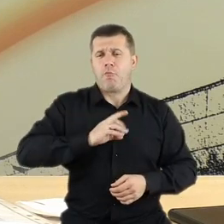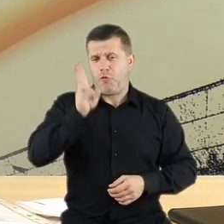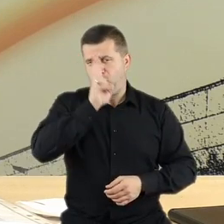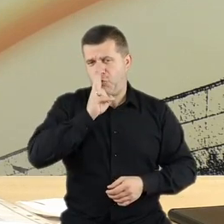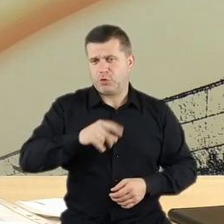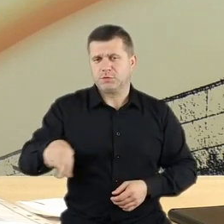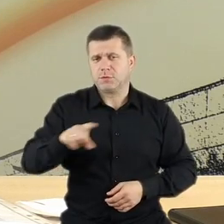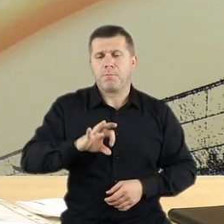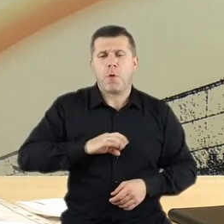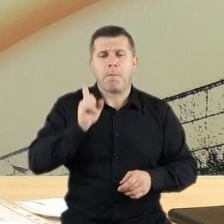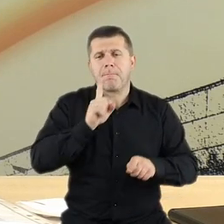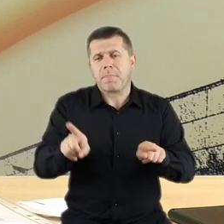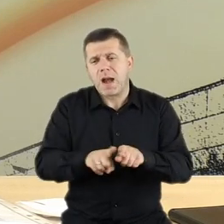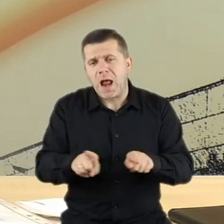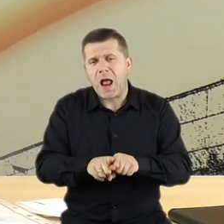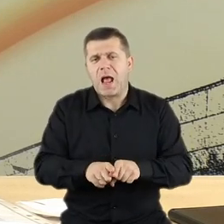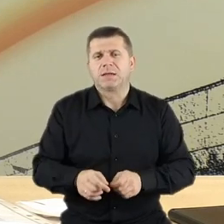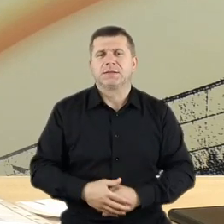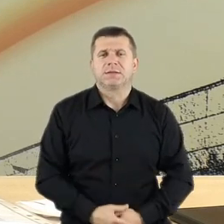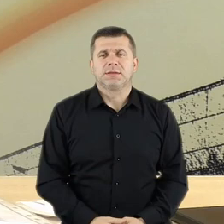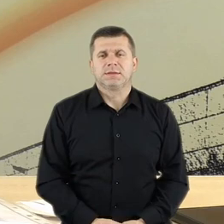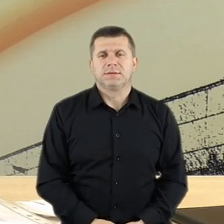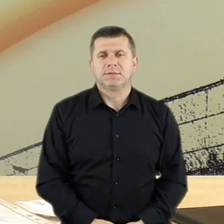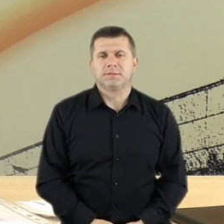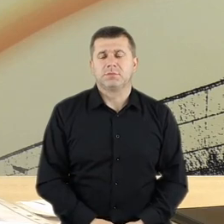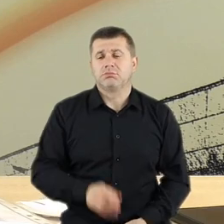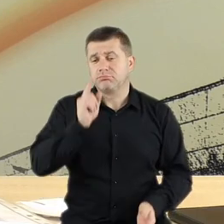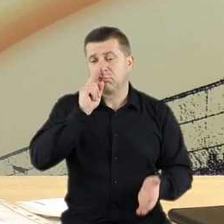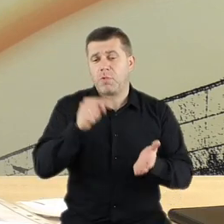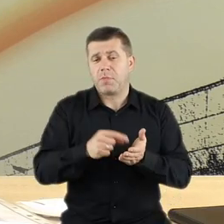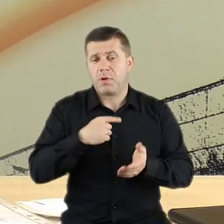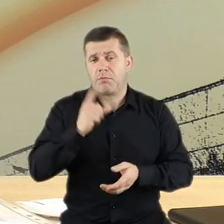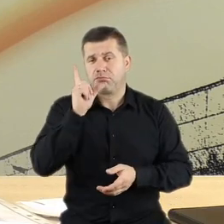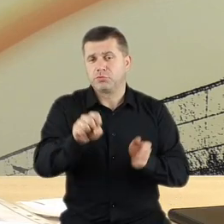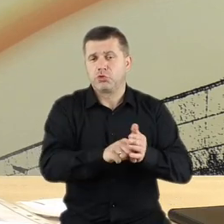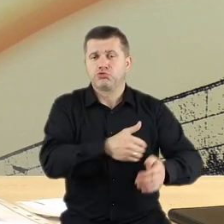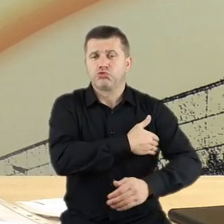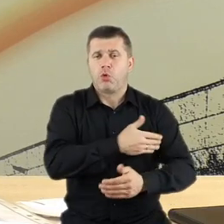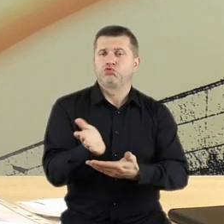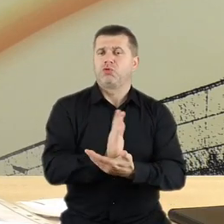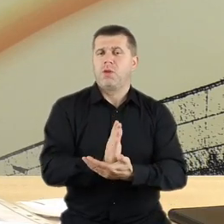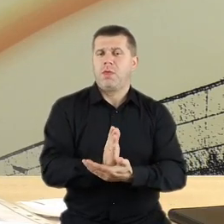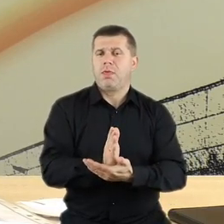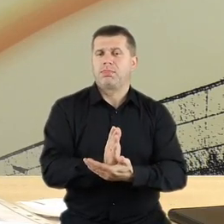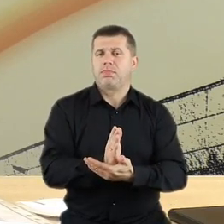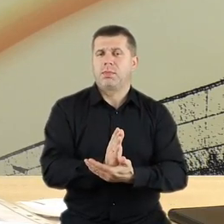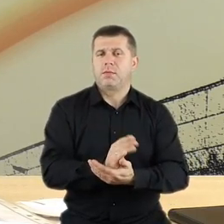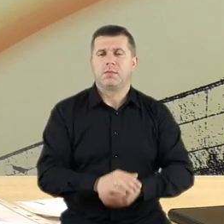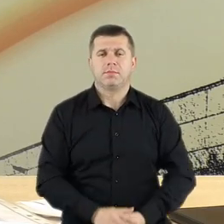bracia dopiero jak poszłam do szkoły średniej no